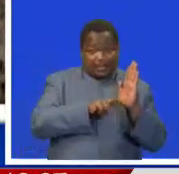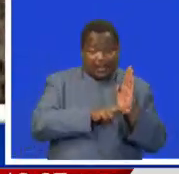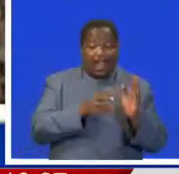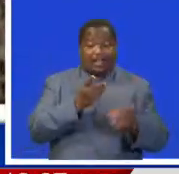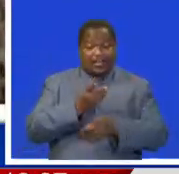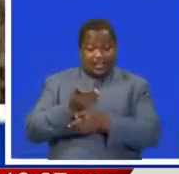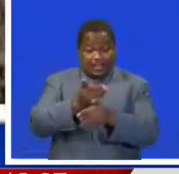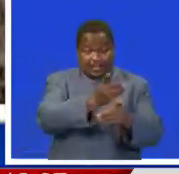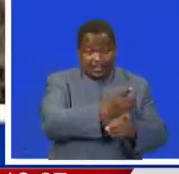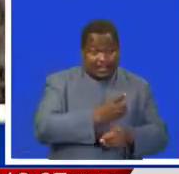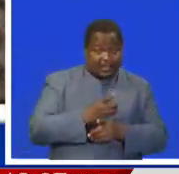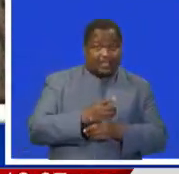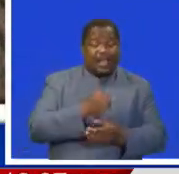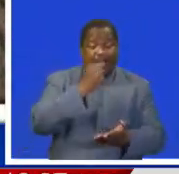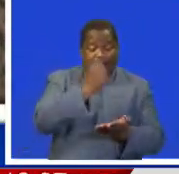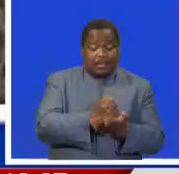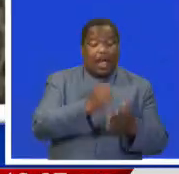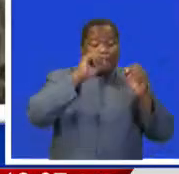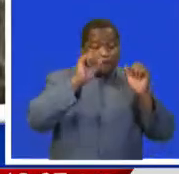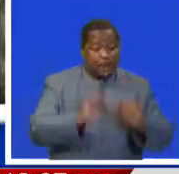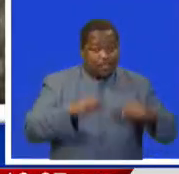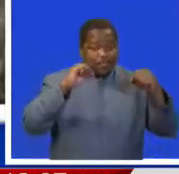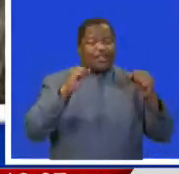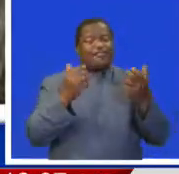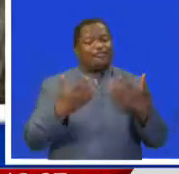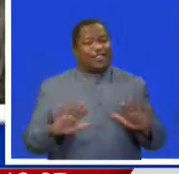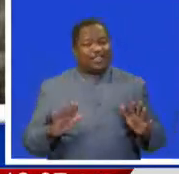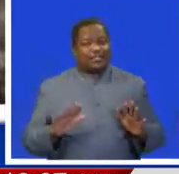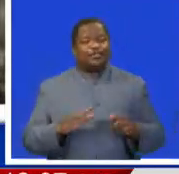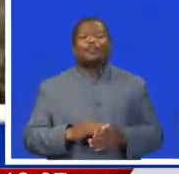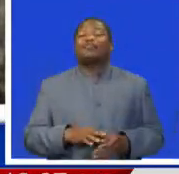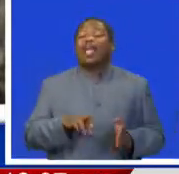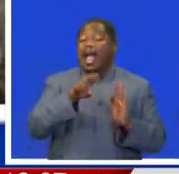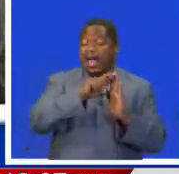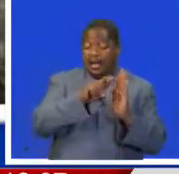Emaregulations lana nayo imali behlala etiko.